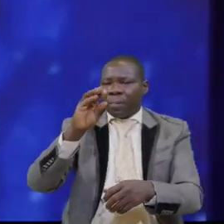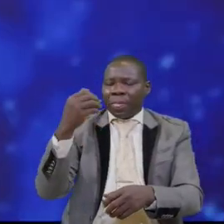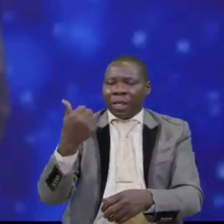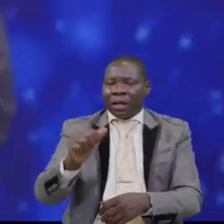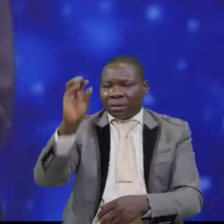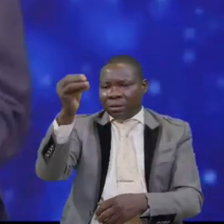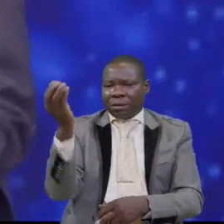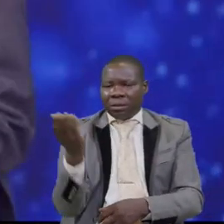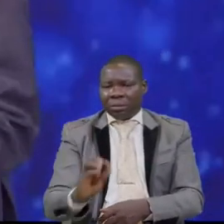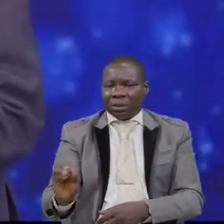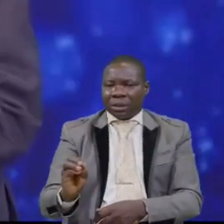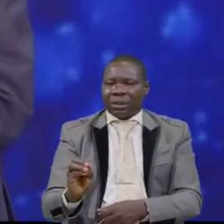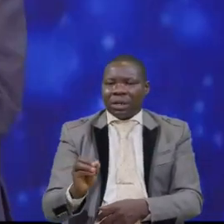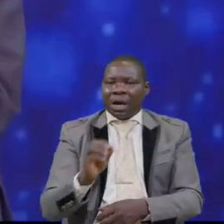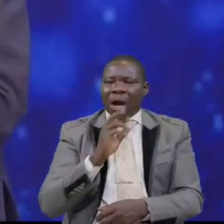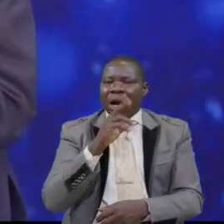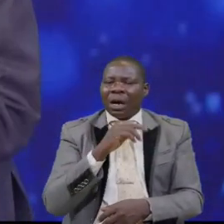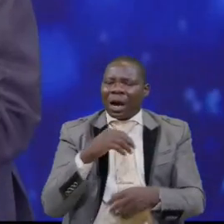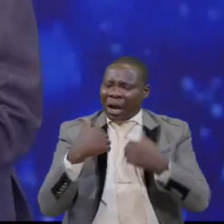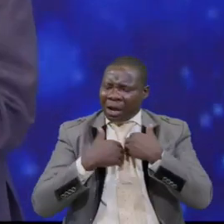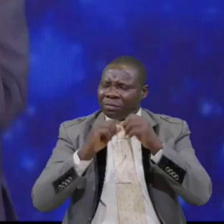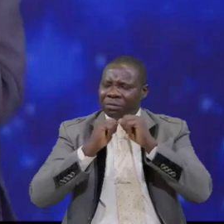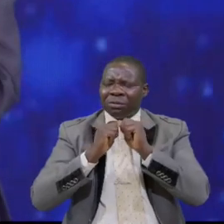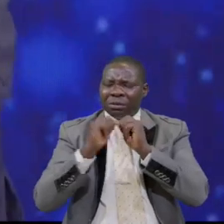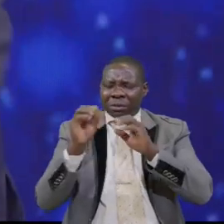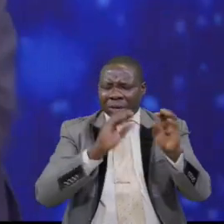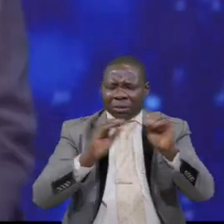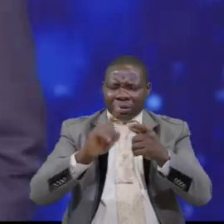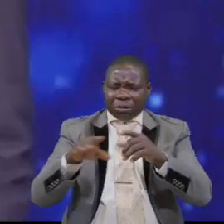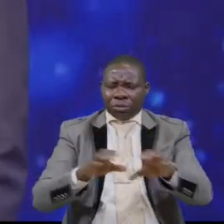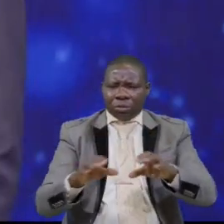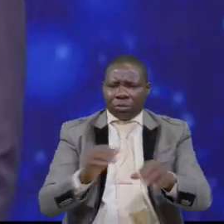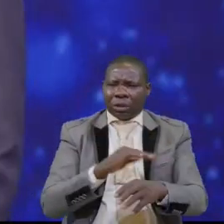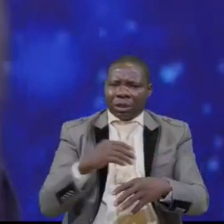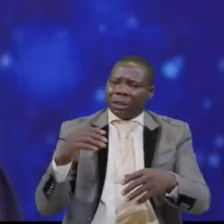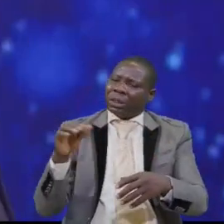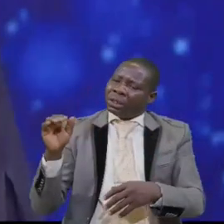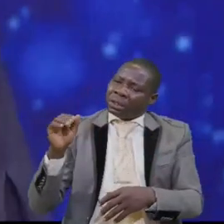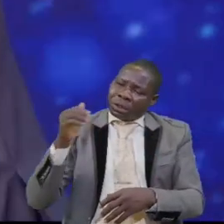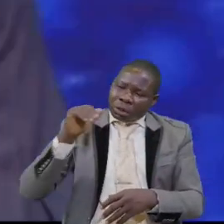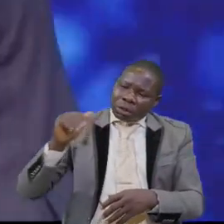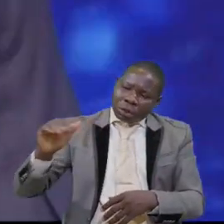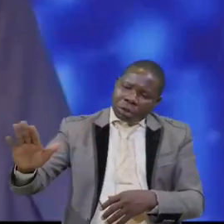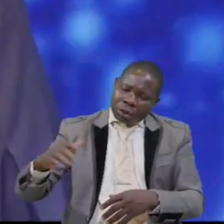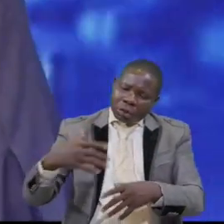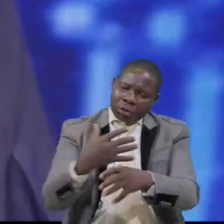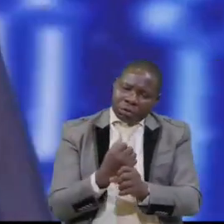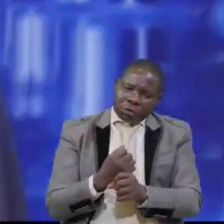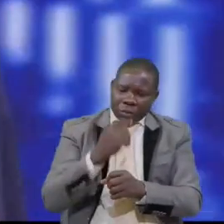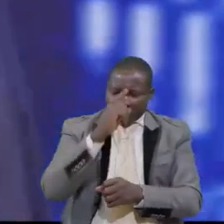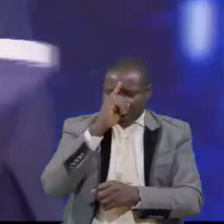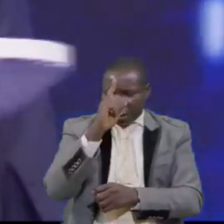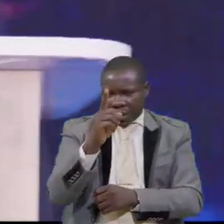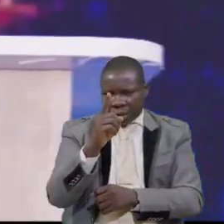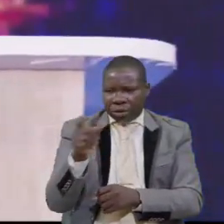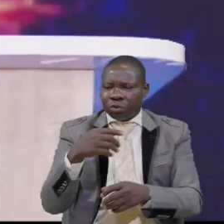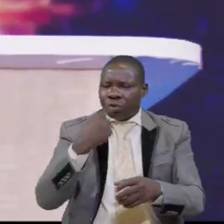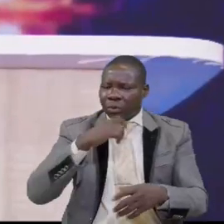nulle part où aller et il avait pas d'emploi pour eux et elle a pris l'initiative l'initiative tu dois prendre